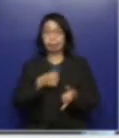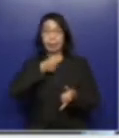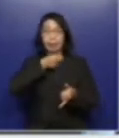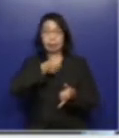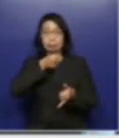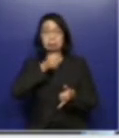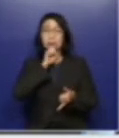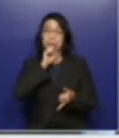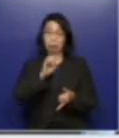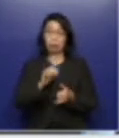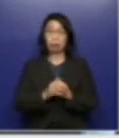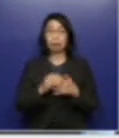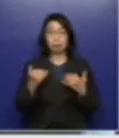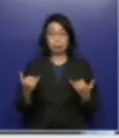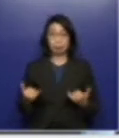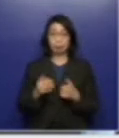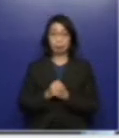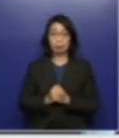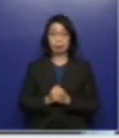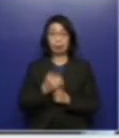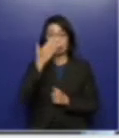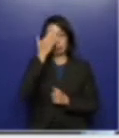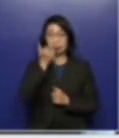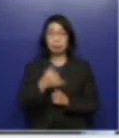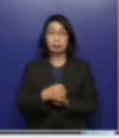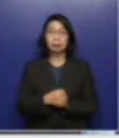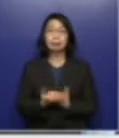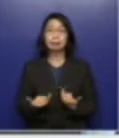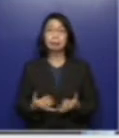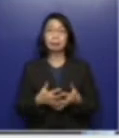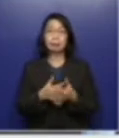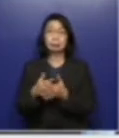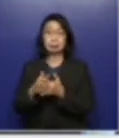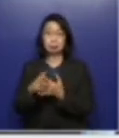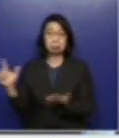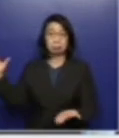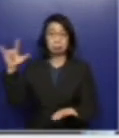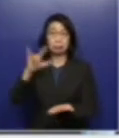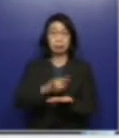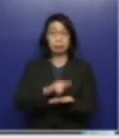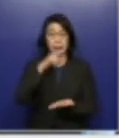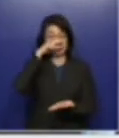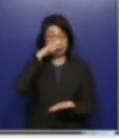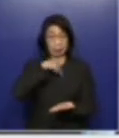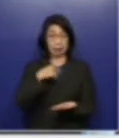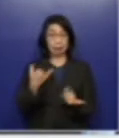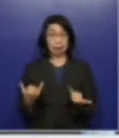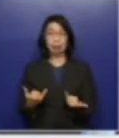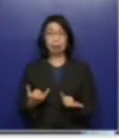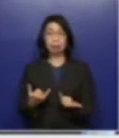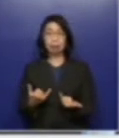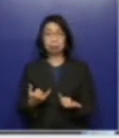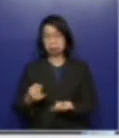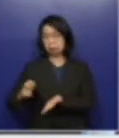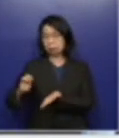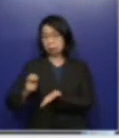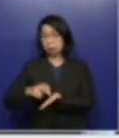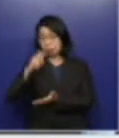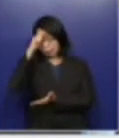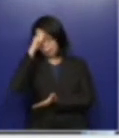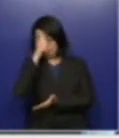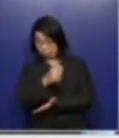ทบ.ของสหรัฐอเมริกาเข้าประเทศไทยนั้นได้รับอนุญาตต